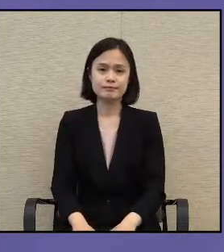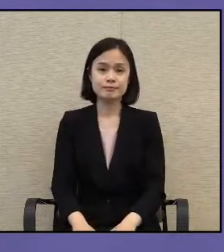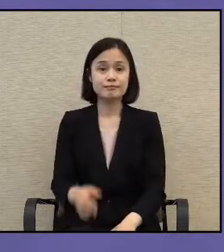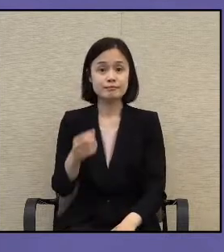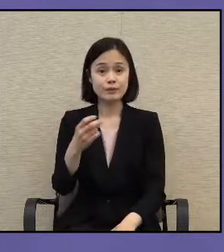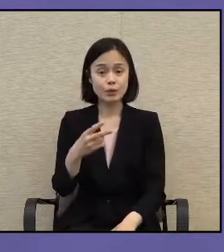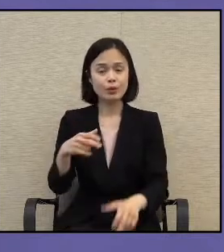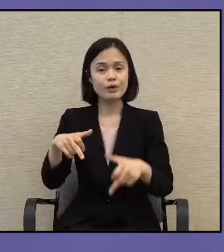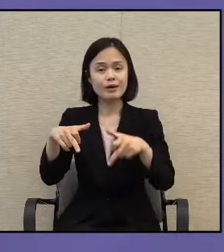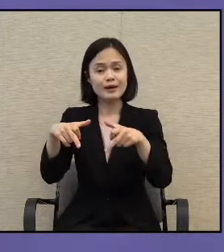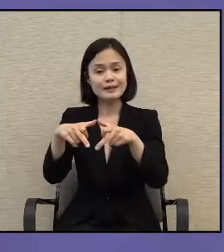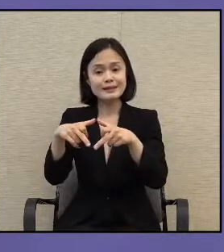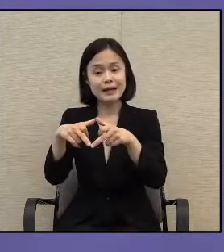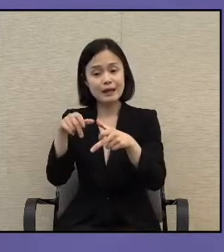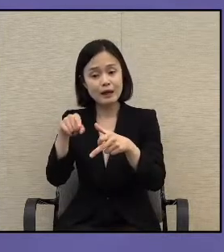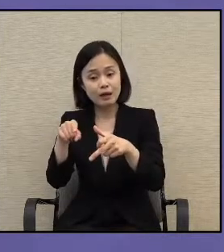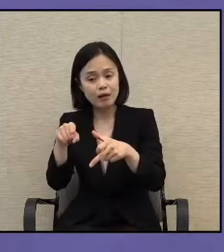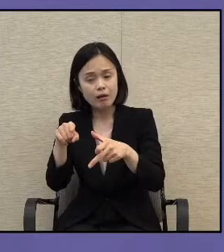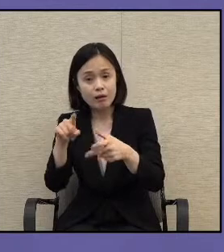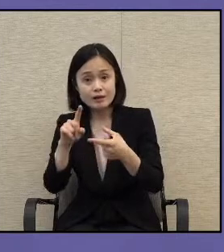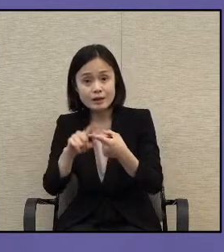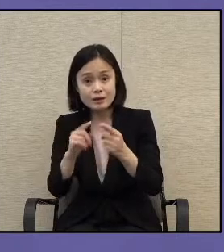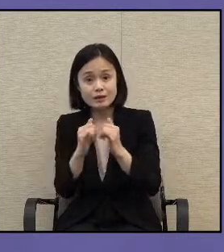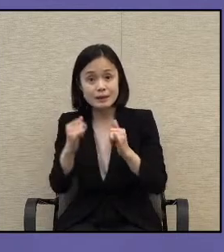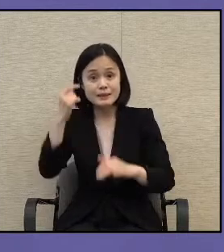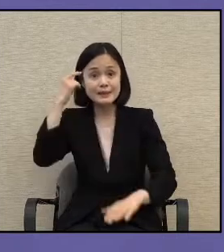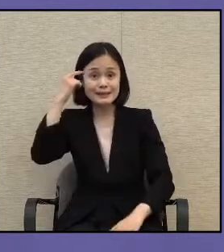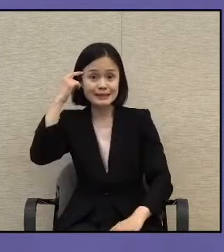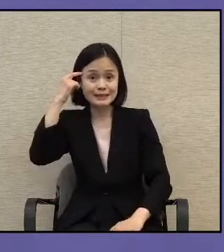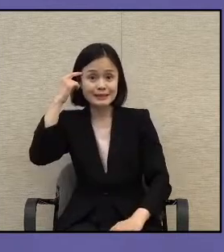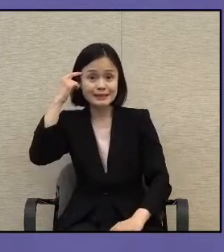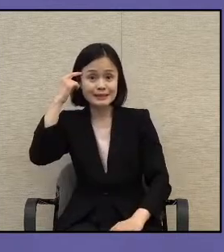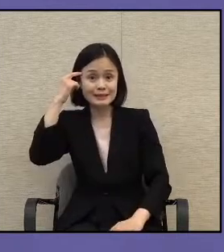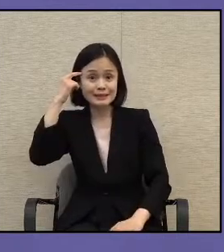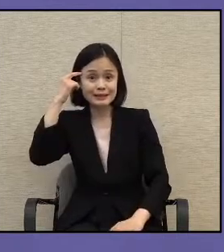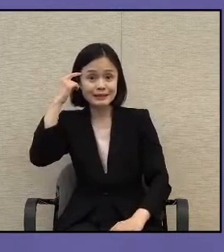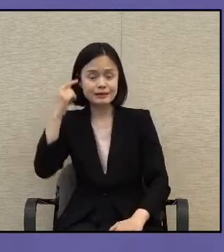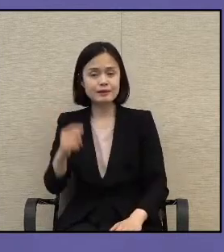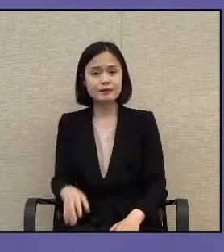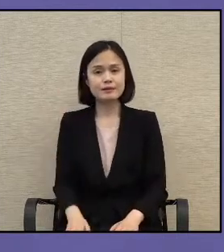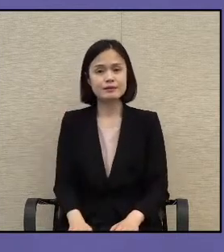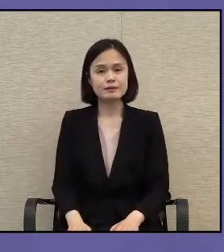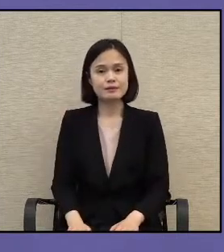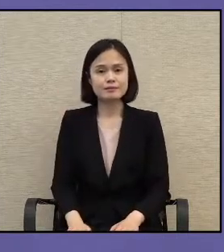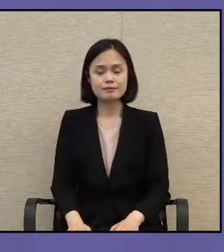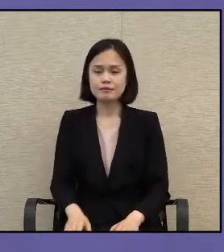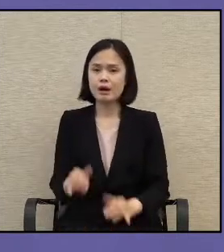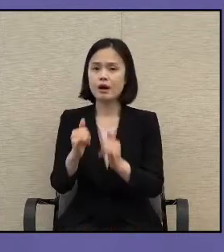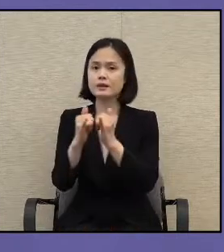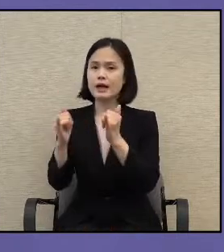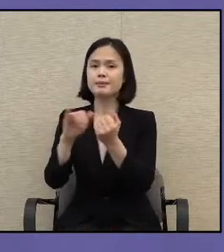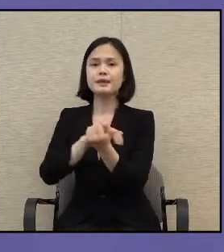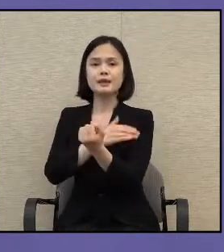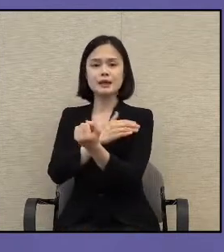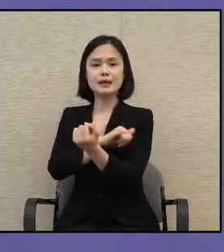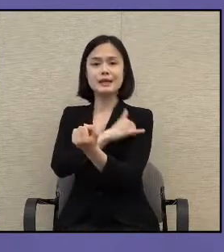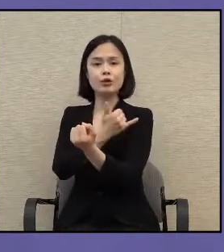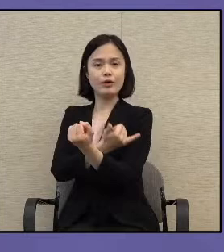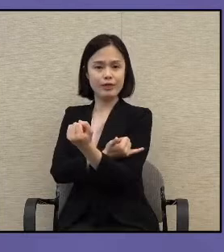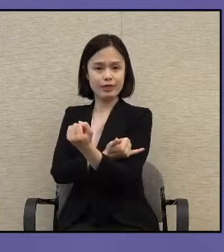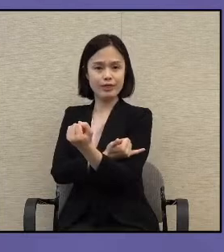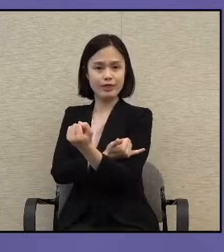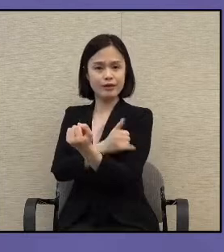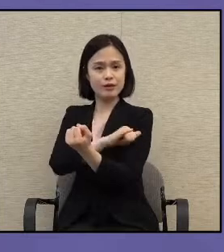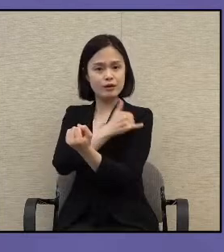인식, 그리고 일반적인 좀 인간적인 어떤 인권에 대한 문제들 속에서 하고